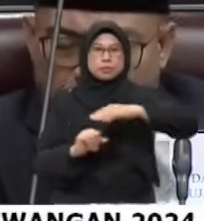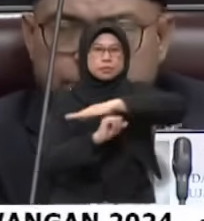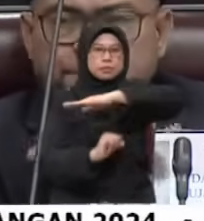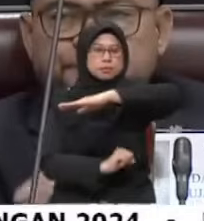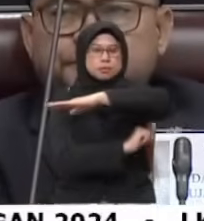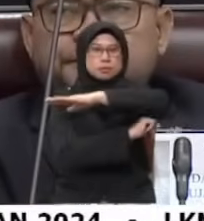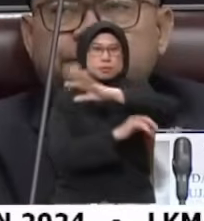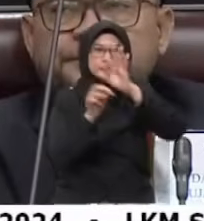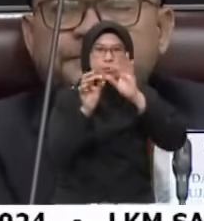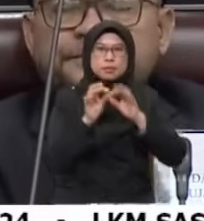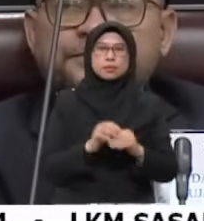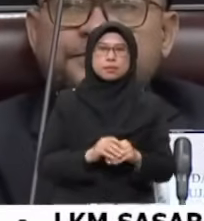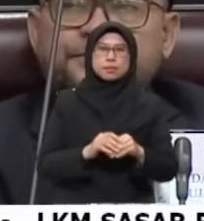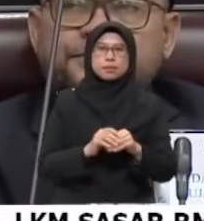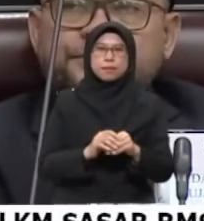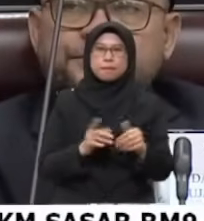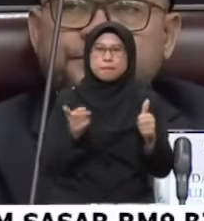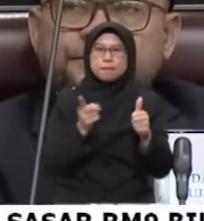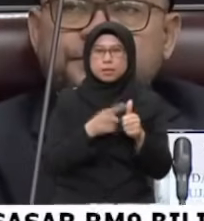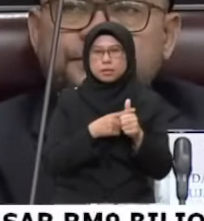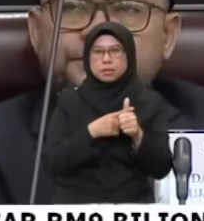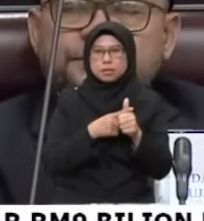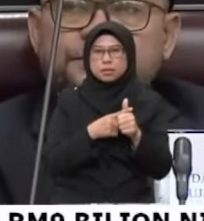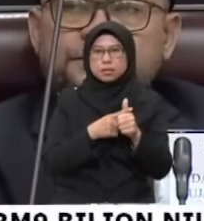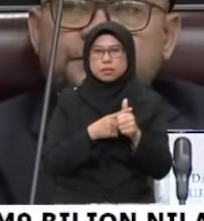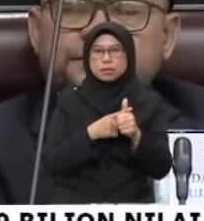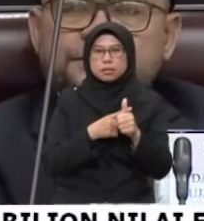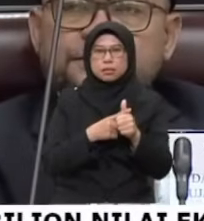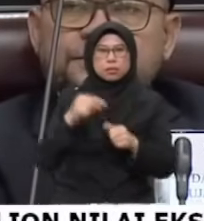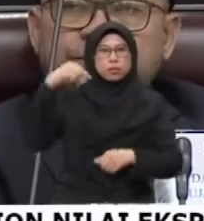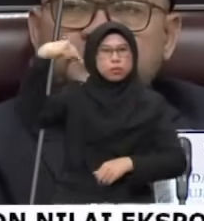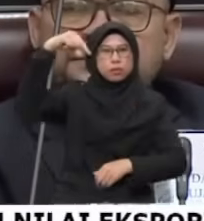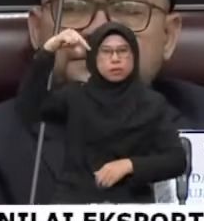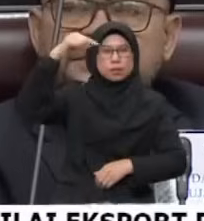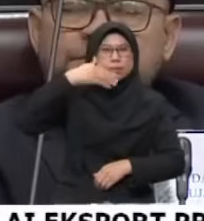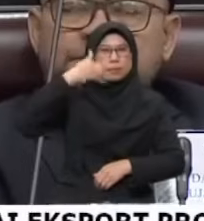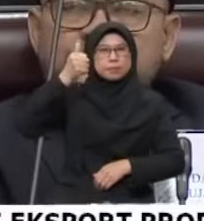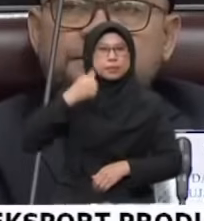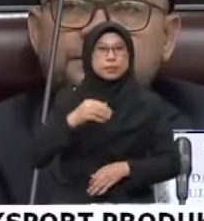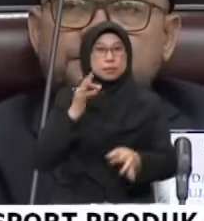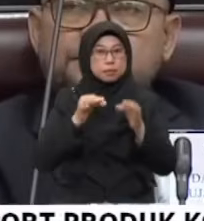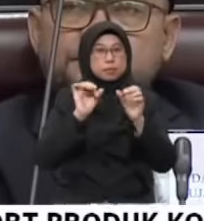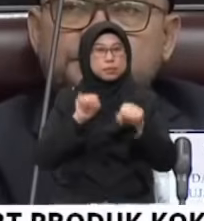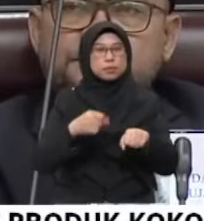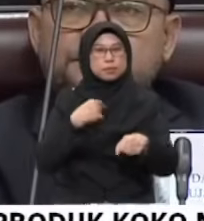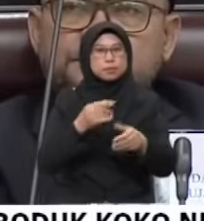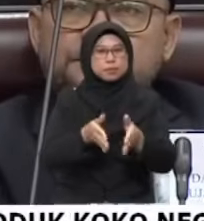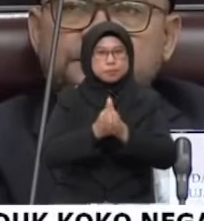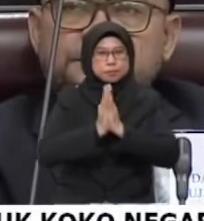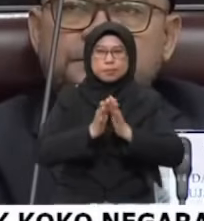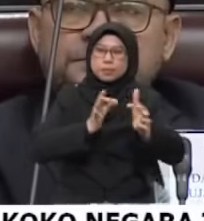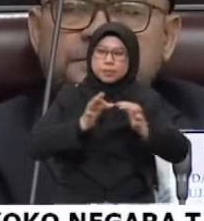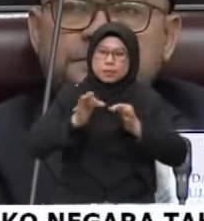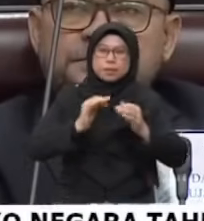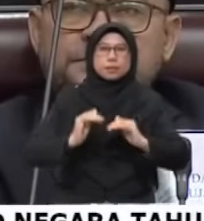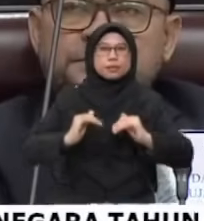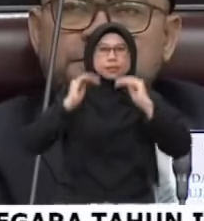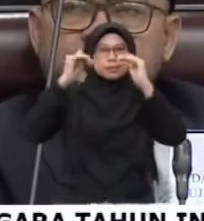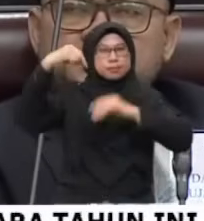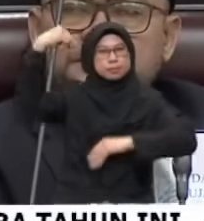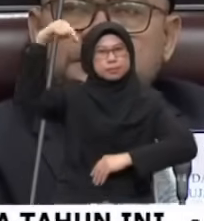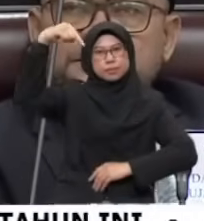utama negara kita ini ke tahap yang lebih tinggi kualitinya dan Kalau boleh saya mohon satu penjelasan mengenai tahap